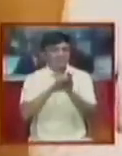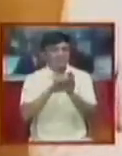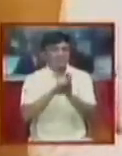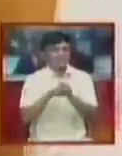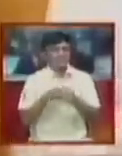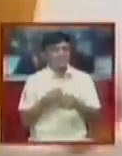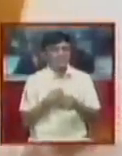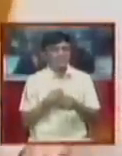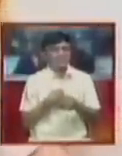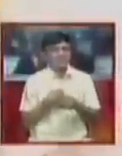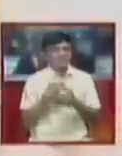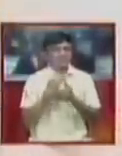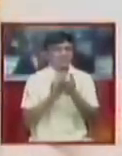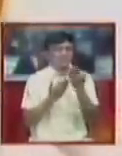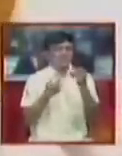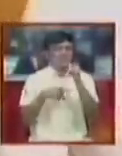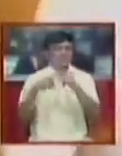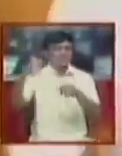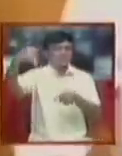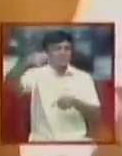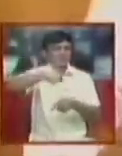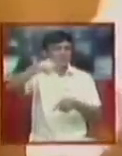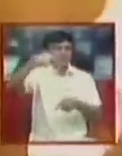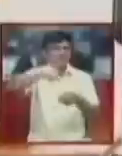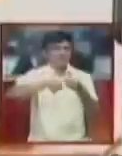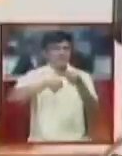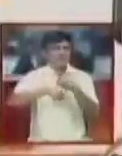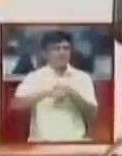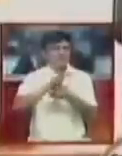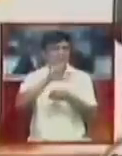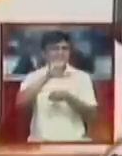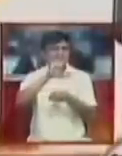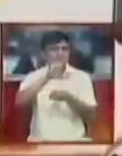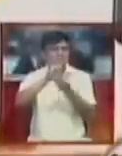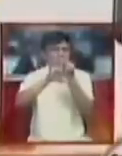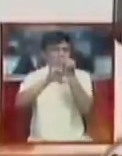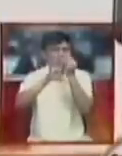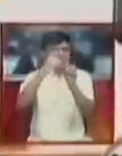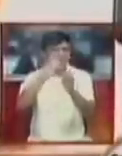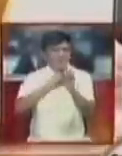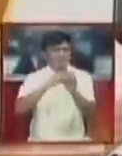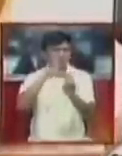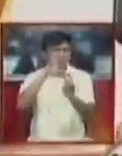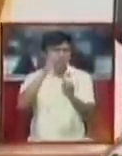nagulat dito, may mga pensyonado tayong tumatanggap ng 500 piso lamang kada buwan.